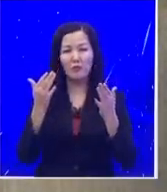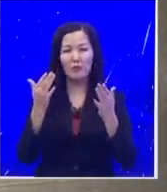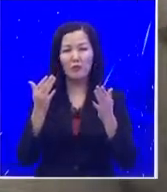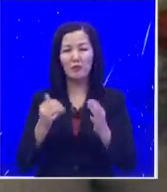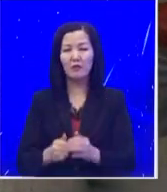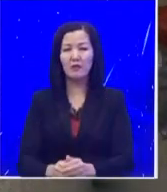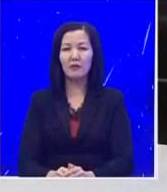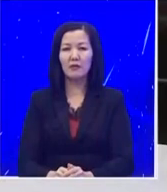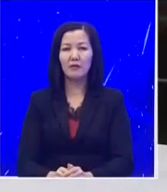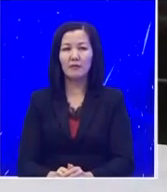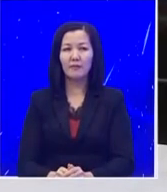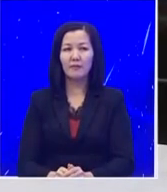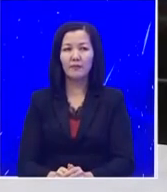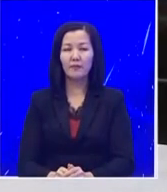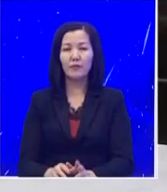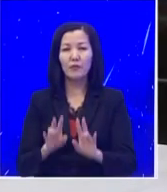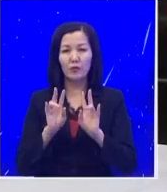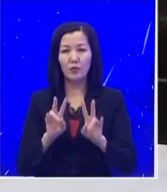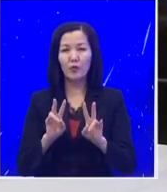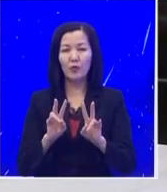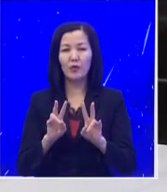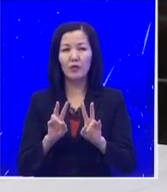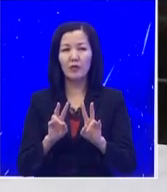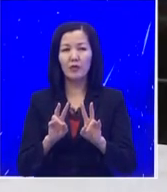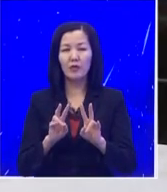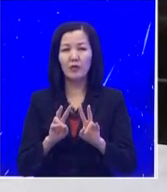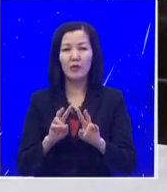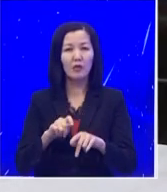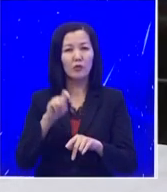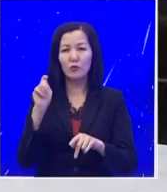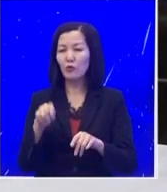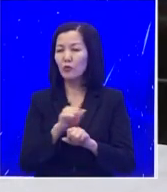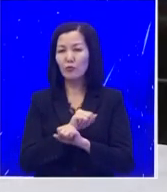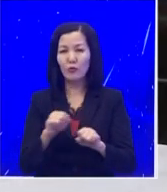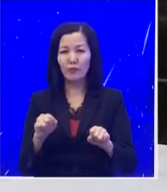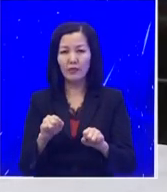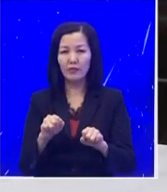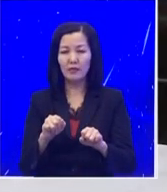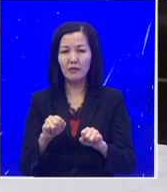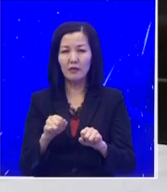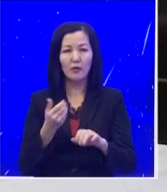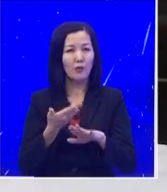екенін. Бірақ құдай оны енсеңірек көрсетпесін қарағым